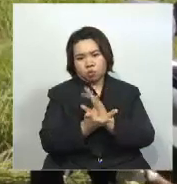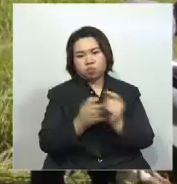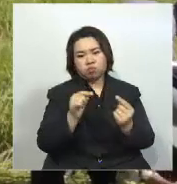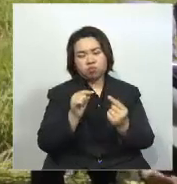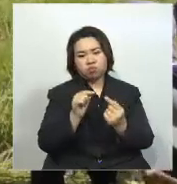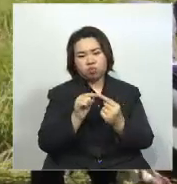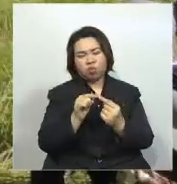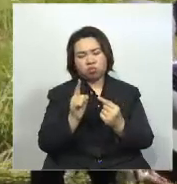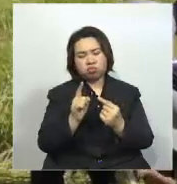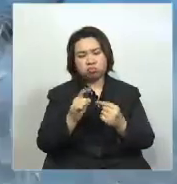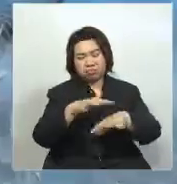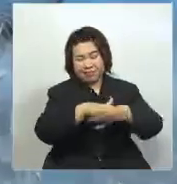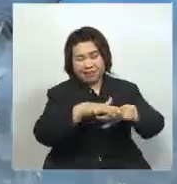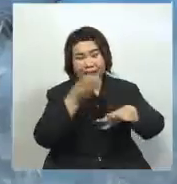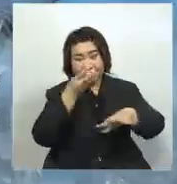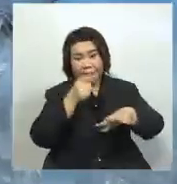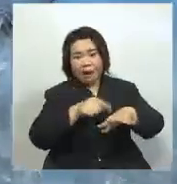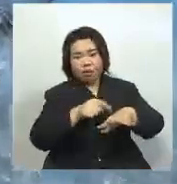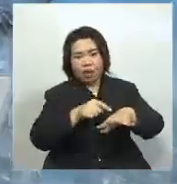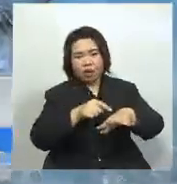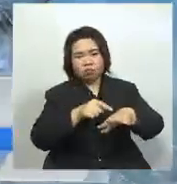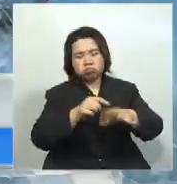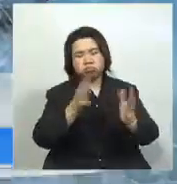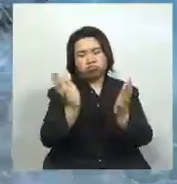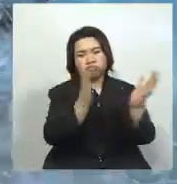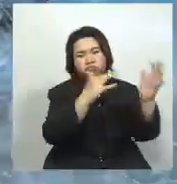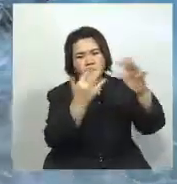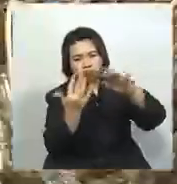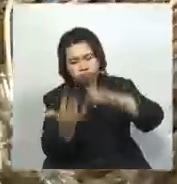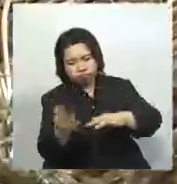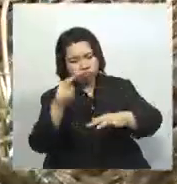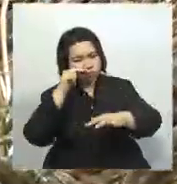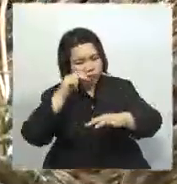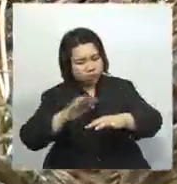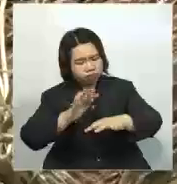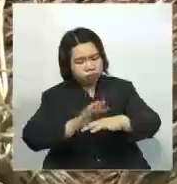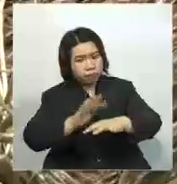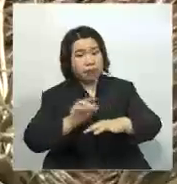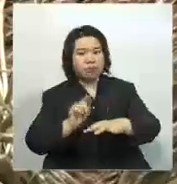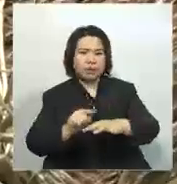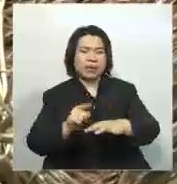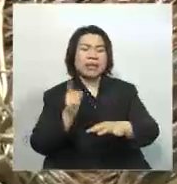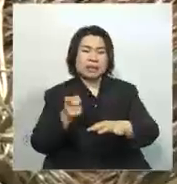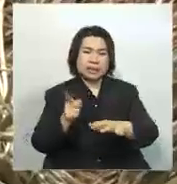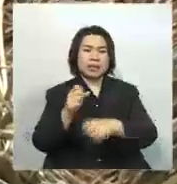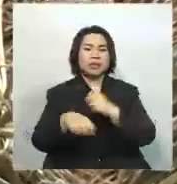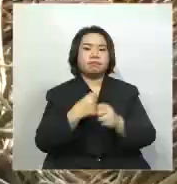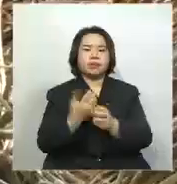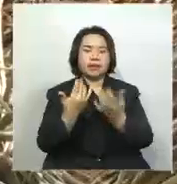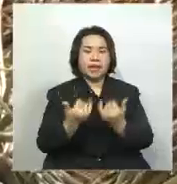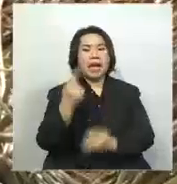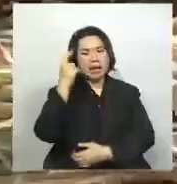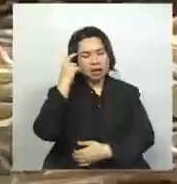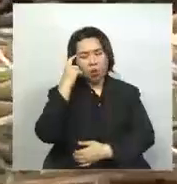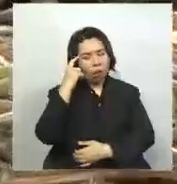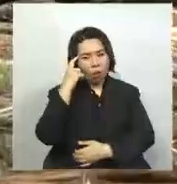ทำให้นาข้าวของชาวนาเนี่ยล้มแล้วก็จมน้ำนะครับซึ่งปีนี้จริงๆแล้วคาดว่าผลผลิตของชาวนานี่